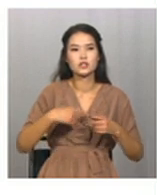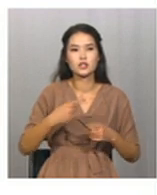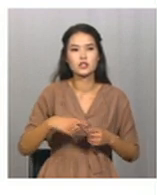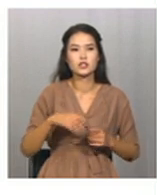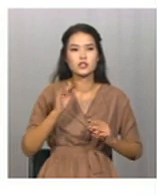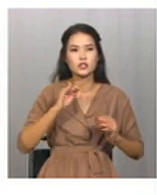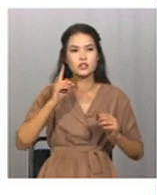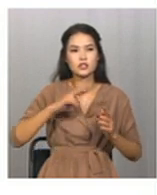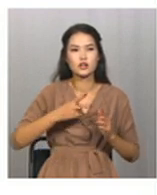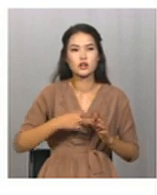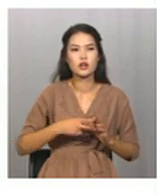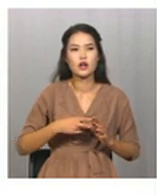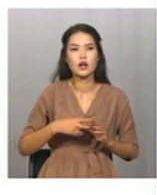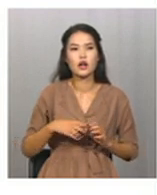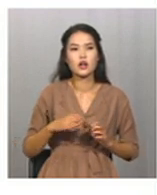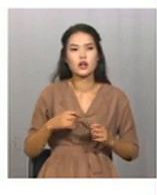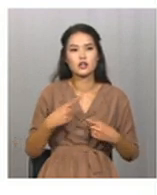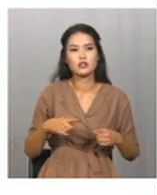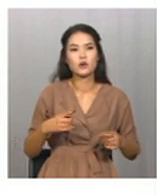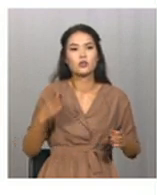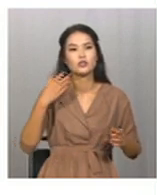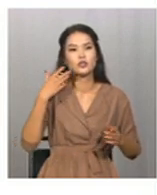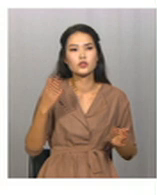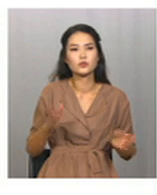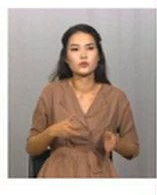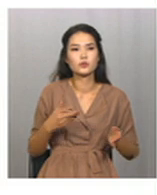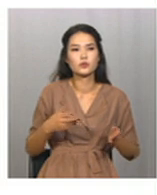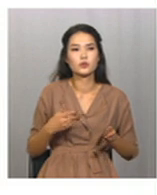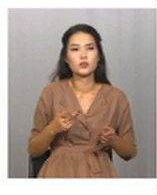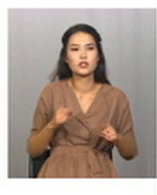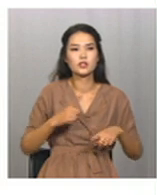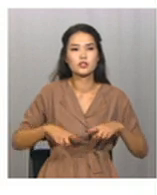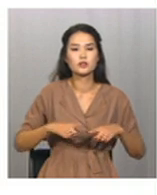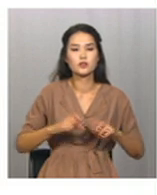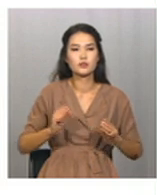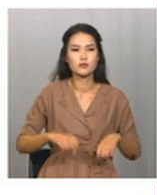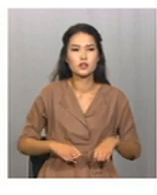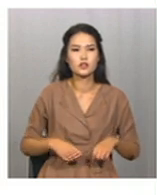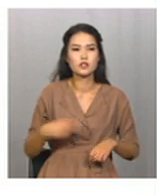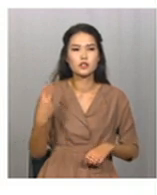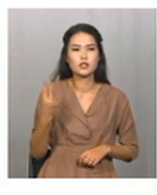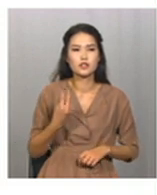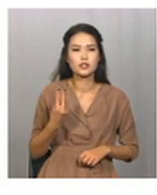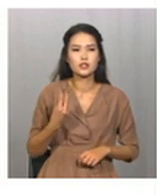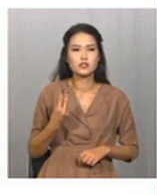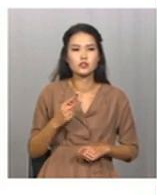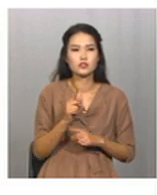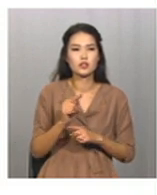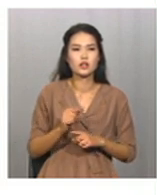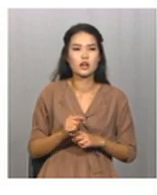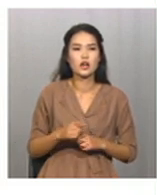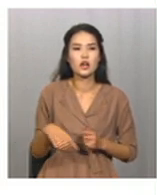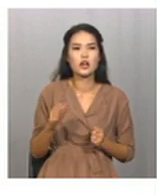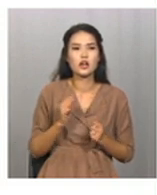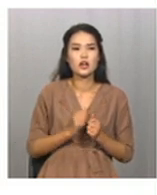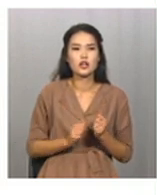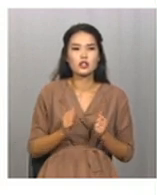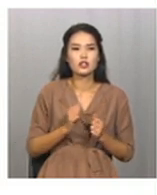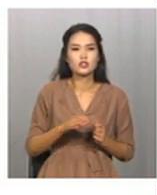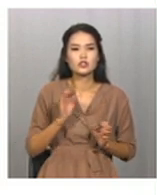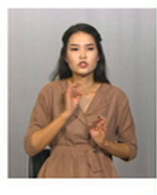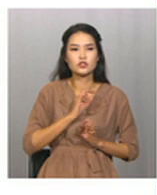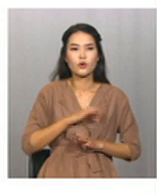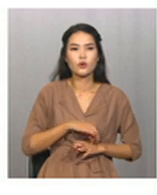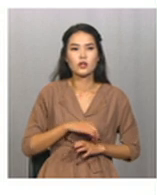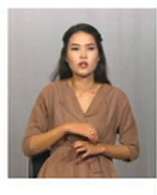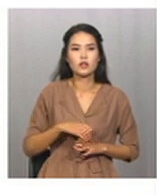тәсілдерді едәуір жеңілдетуге, тездетуге болады. Екінші сұрақтың жауабы.